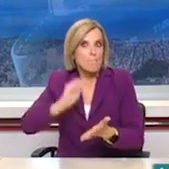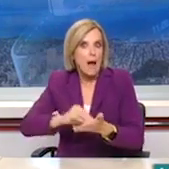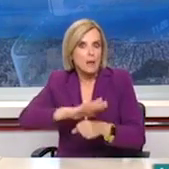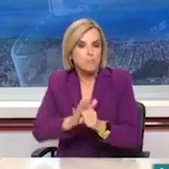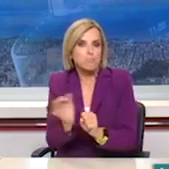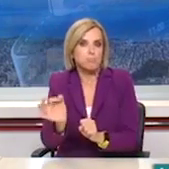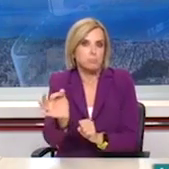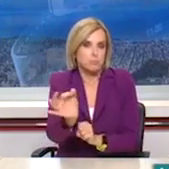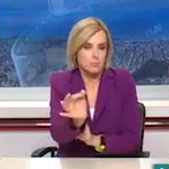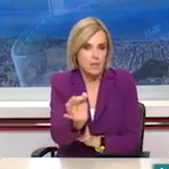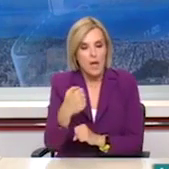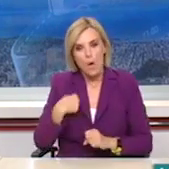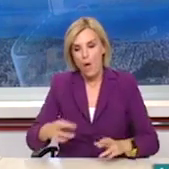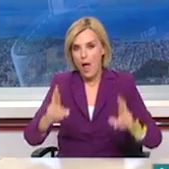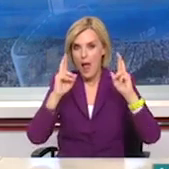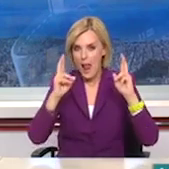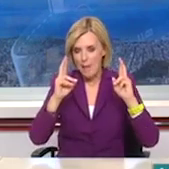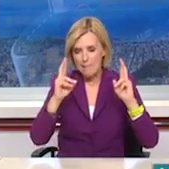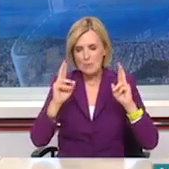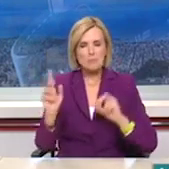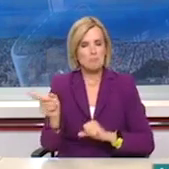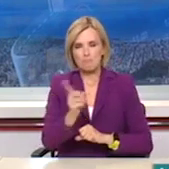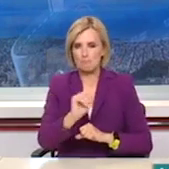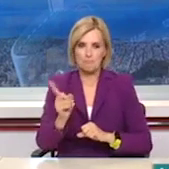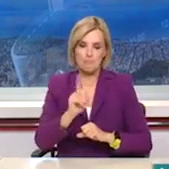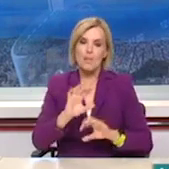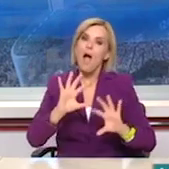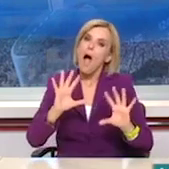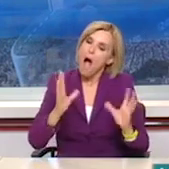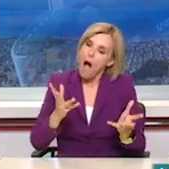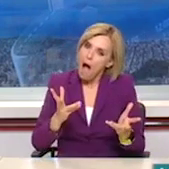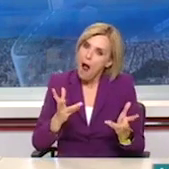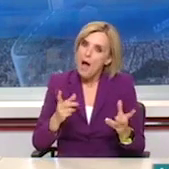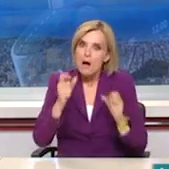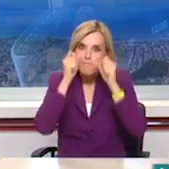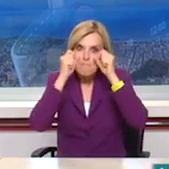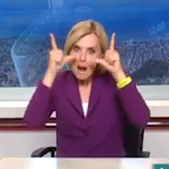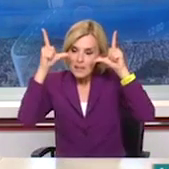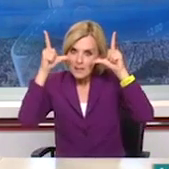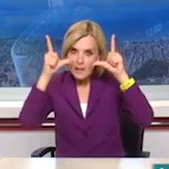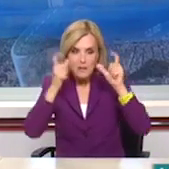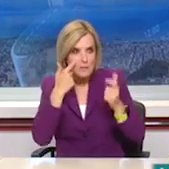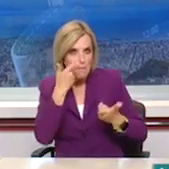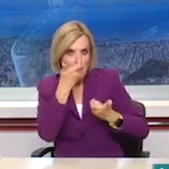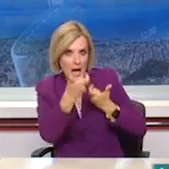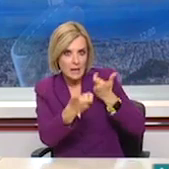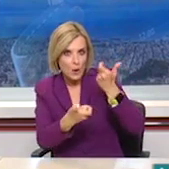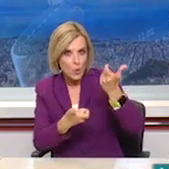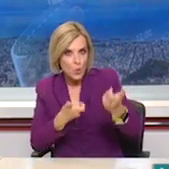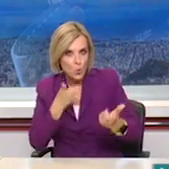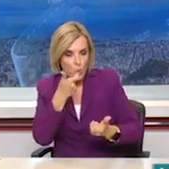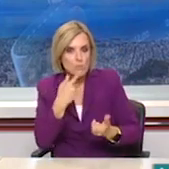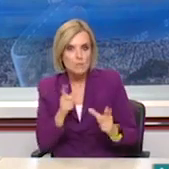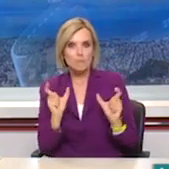όσον αφορά την επιδημία. Ελπίζω ότι δεν θα συμβεί. Αλλά είμαστε σε επαγρύπνηση. Αυτό σημαίνει να είσαι